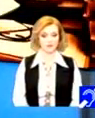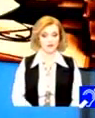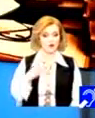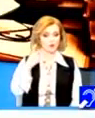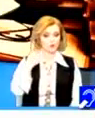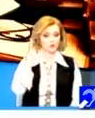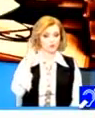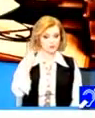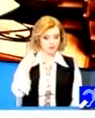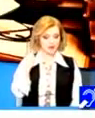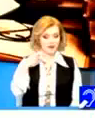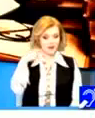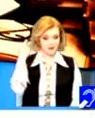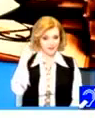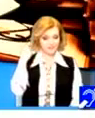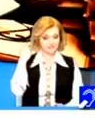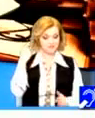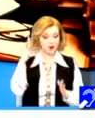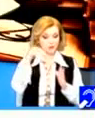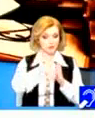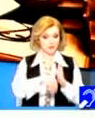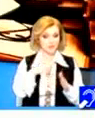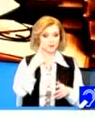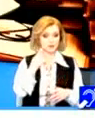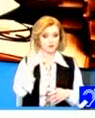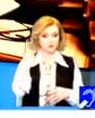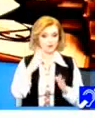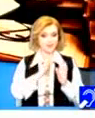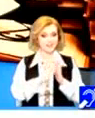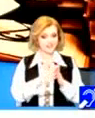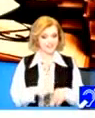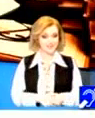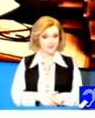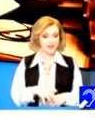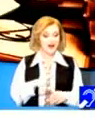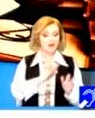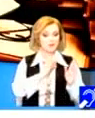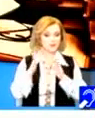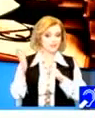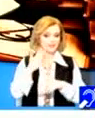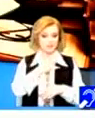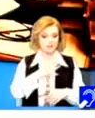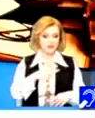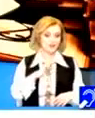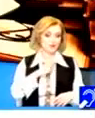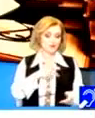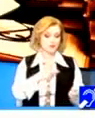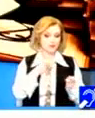100 de ani într-o 100 de cărți. La Biblioteca Națională a Moldovei a fost lansată în premieră colecția România Marea Unire